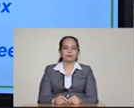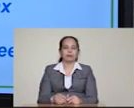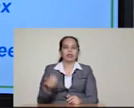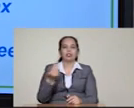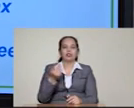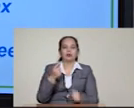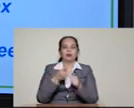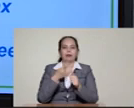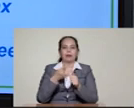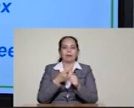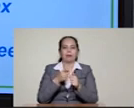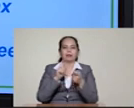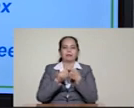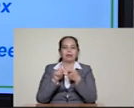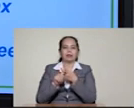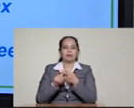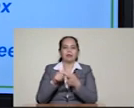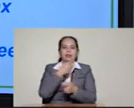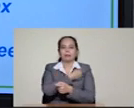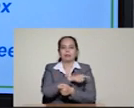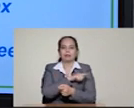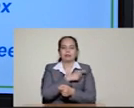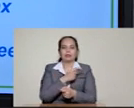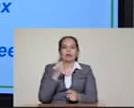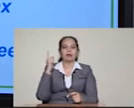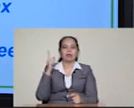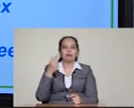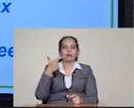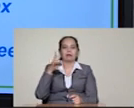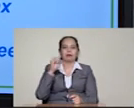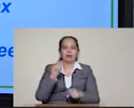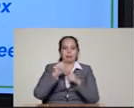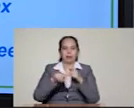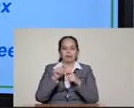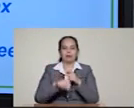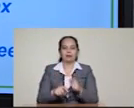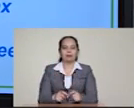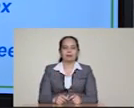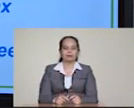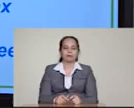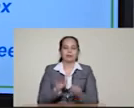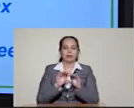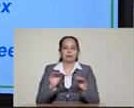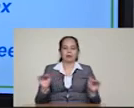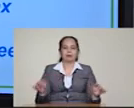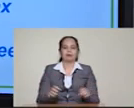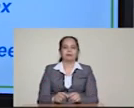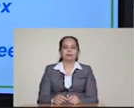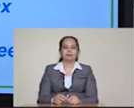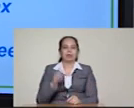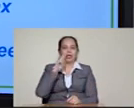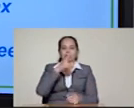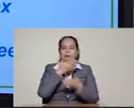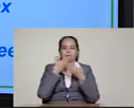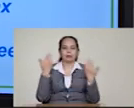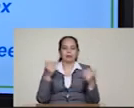Чье имя связывали с медициной в Древней Греции? Проверили, ребята? Ошибок